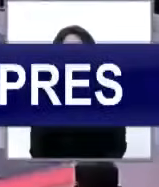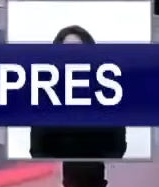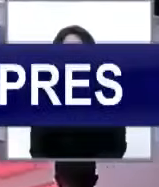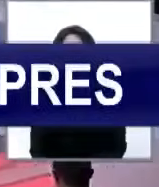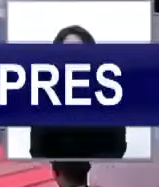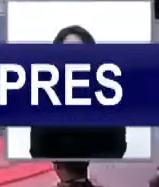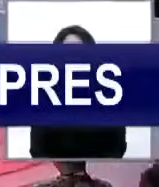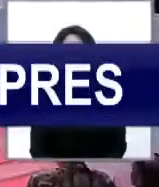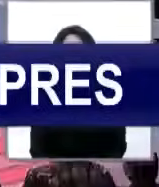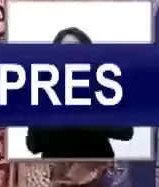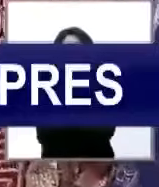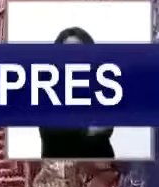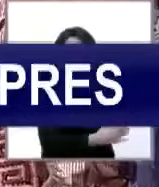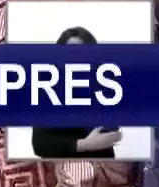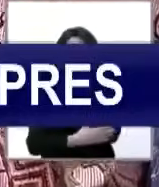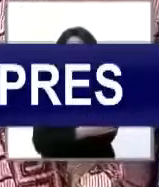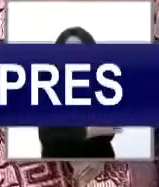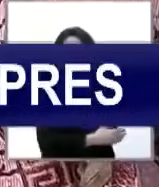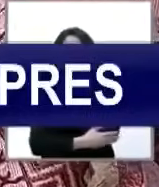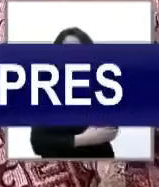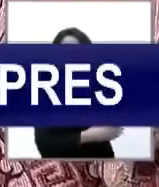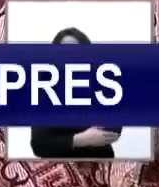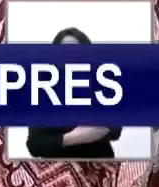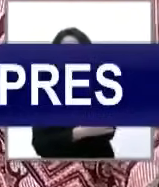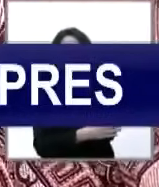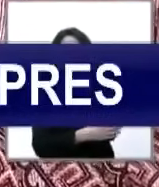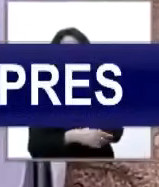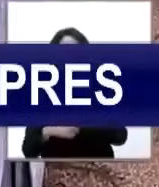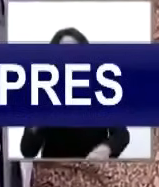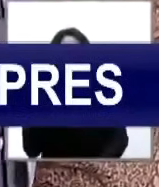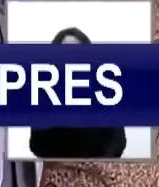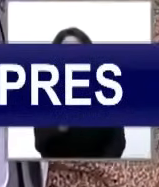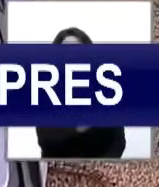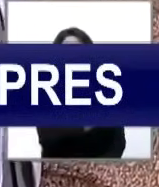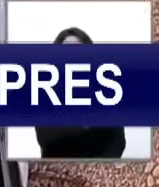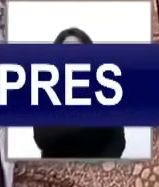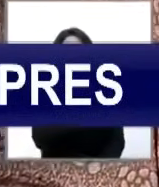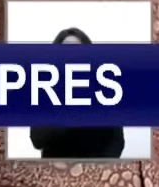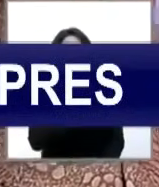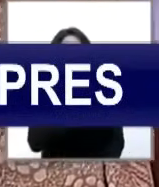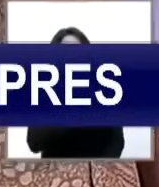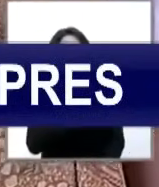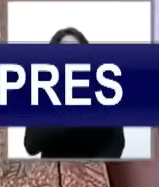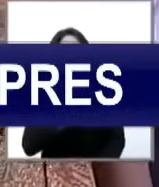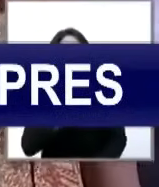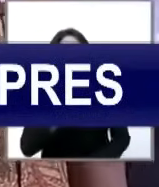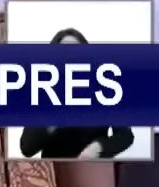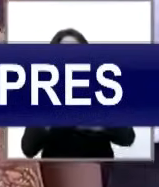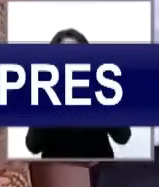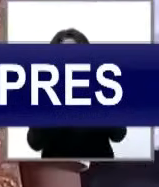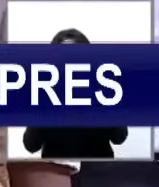sosial kebudayaan teknologi informasi kesehatan Ketenagakerjaan sumber daya manusia dan